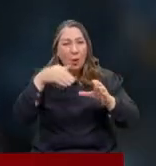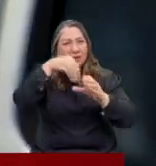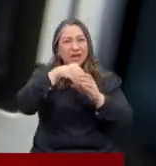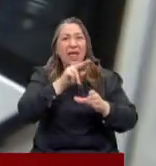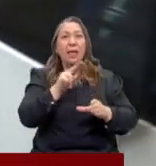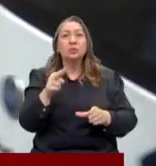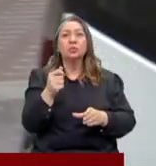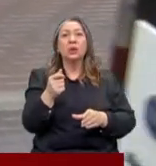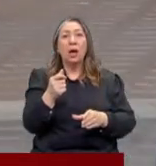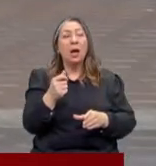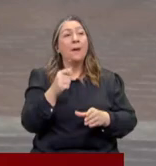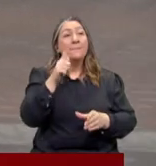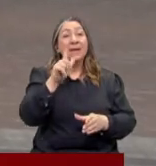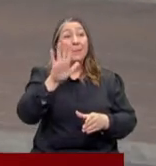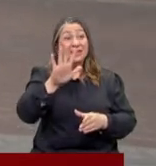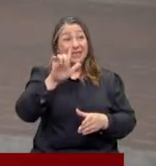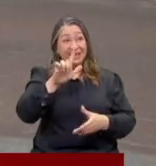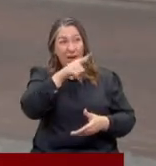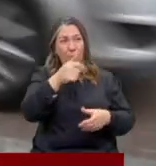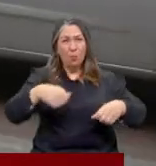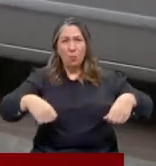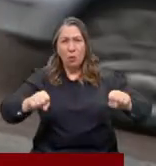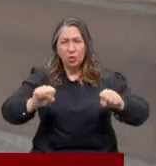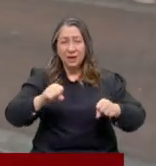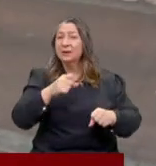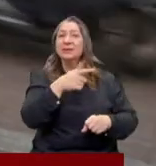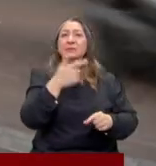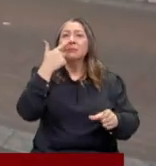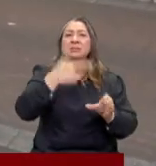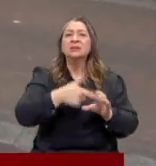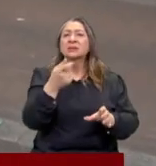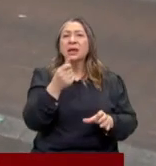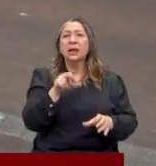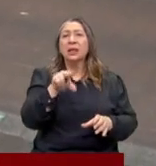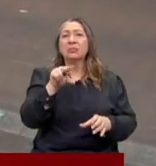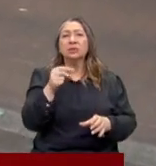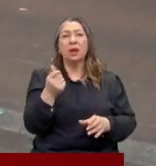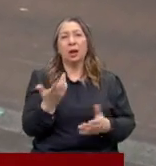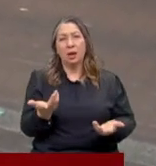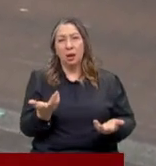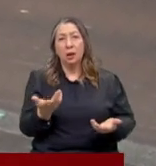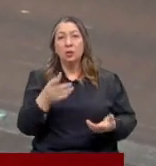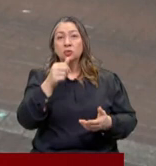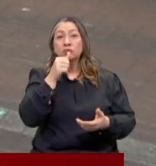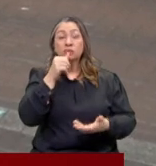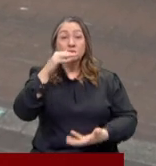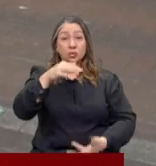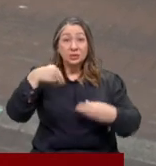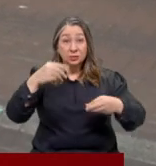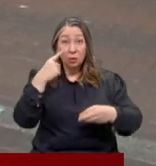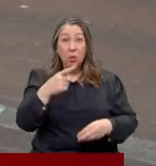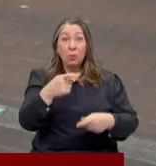liraya dolarken 5 litre depoya sahip bu motosikletlerin deposu bile 70 liraya doluyor. Ve suculara göre